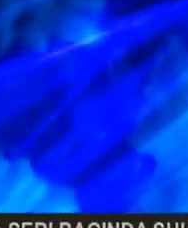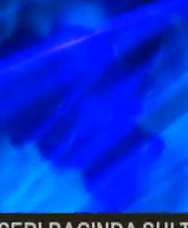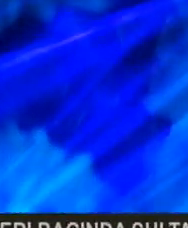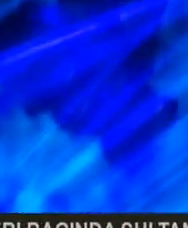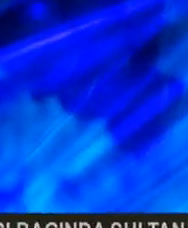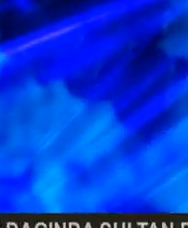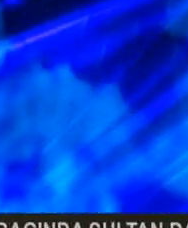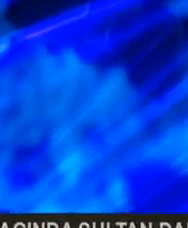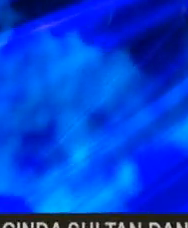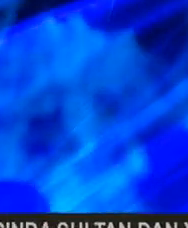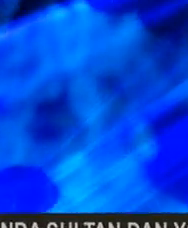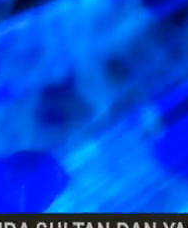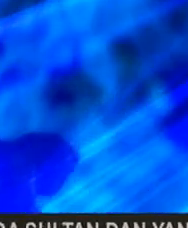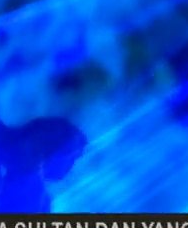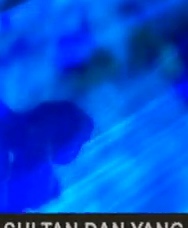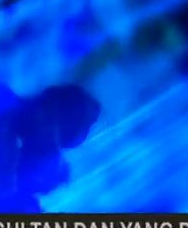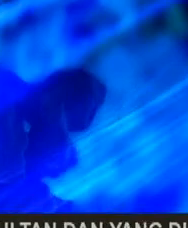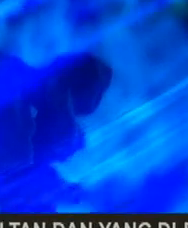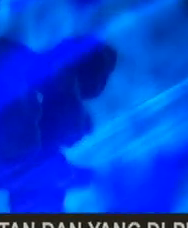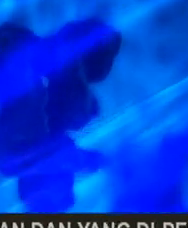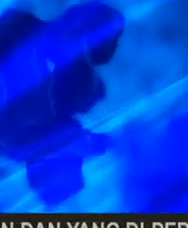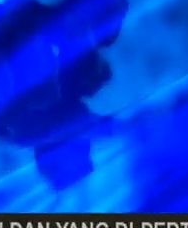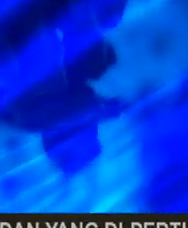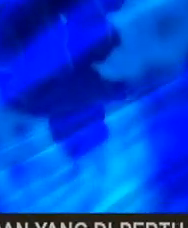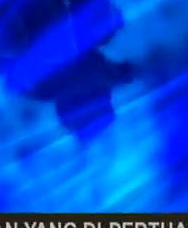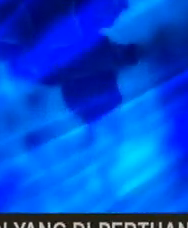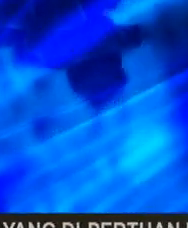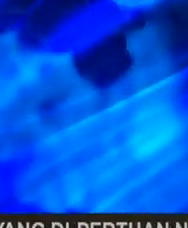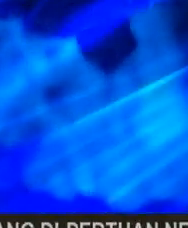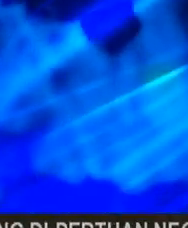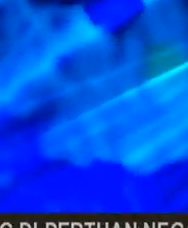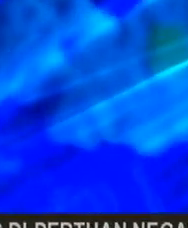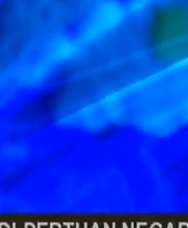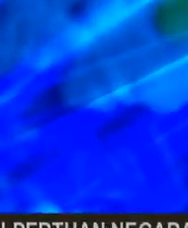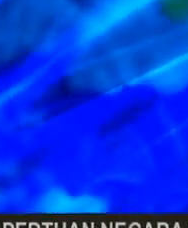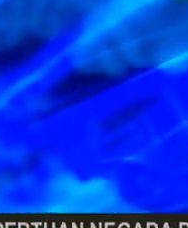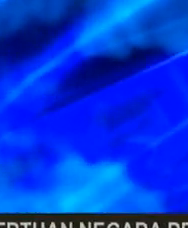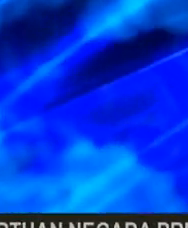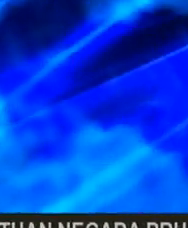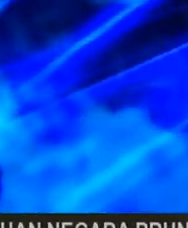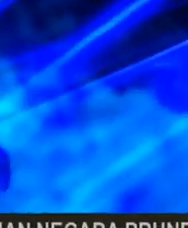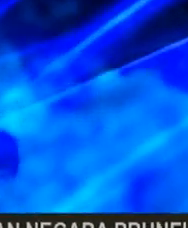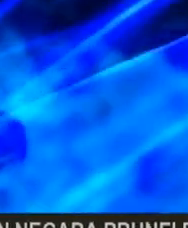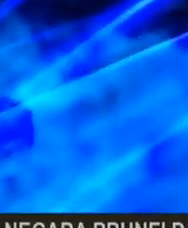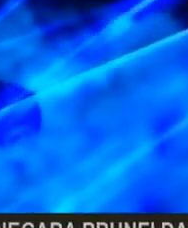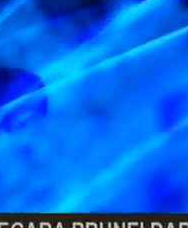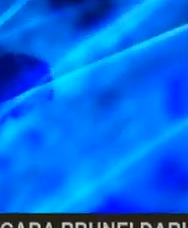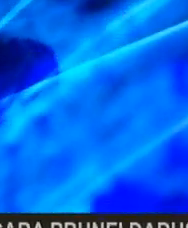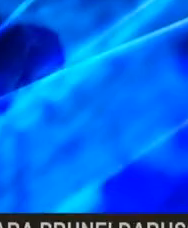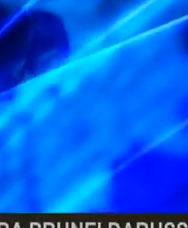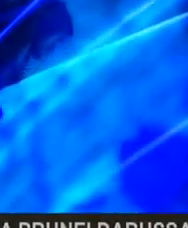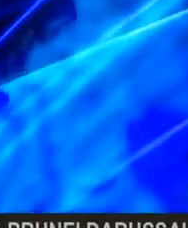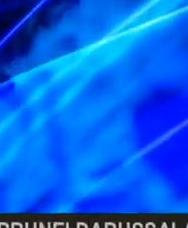916 individu sedang menjalani pengasingan diri Maret ori mereka 21700 5458 orang